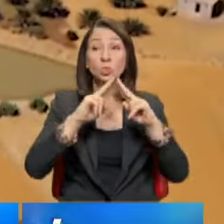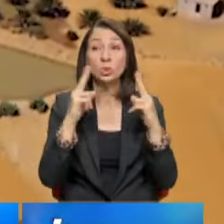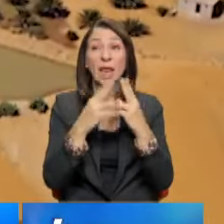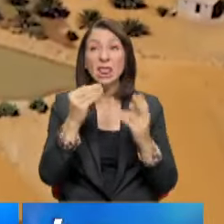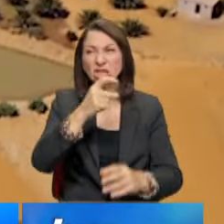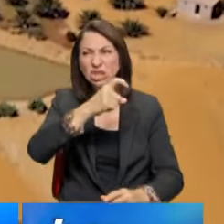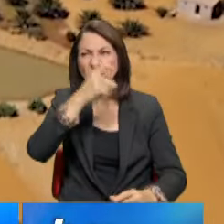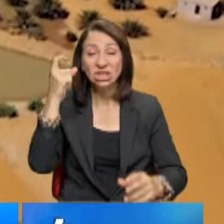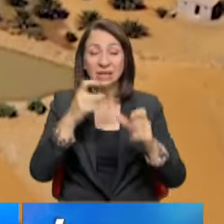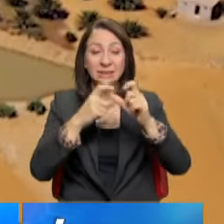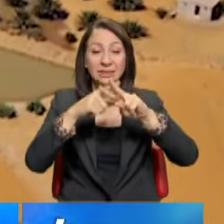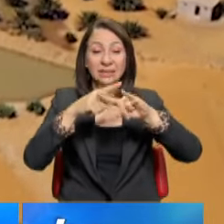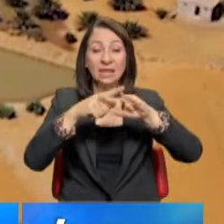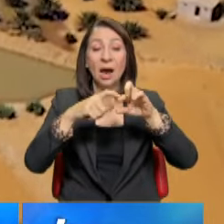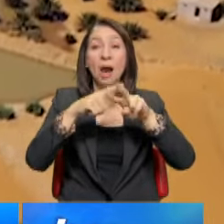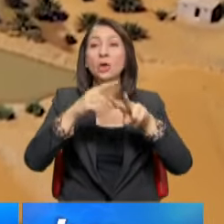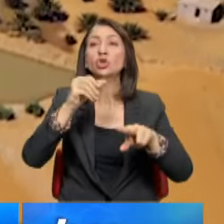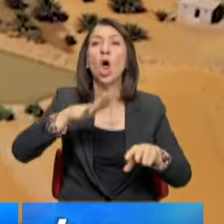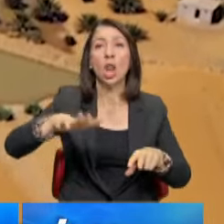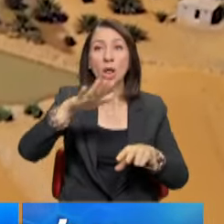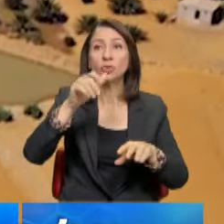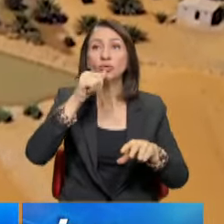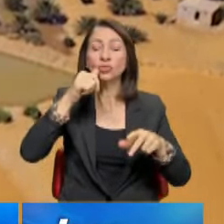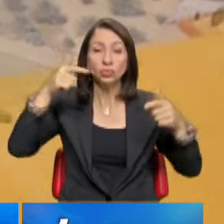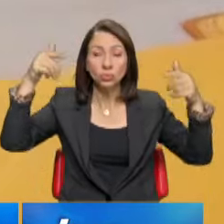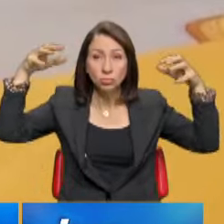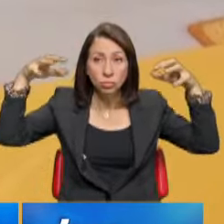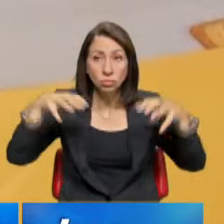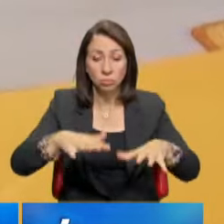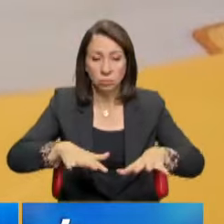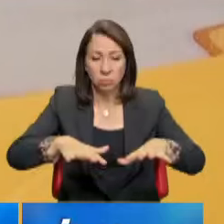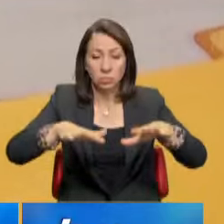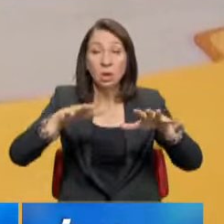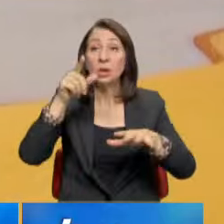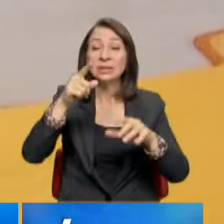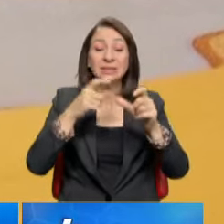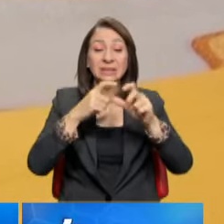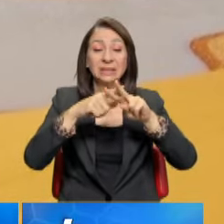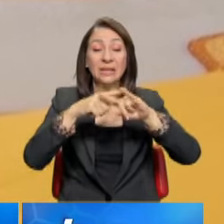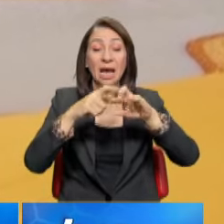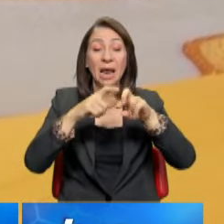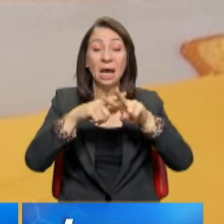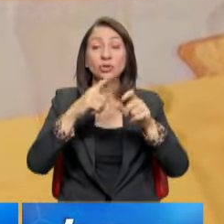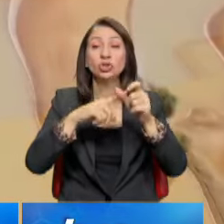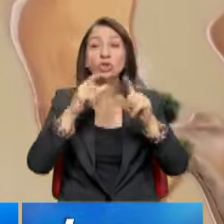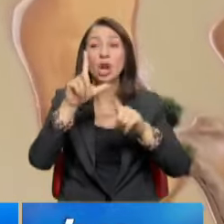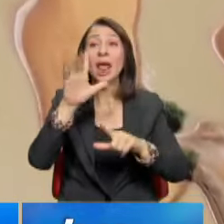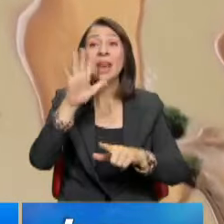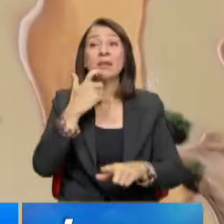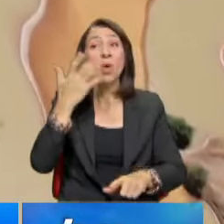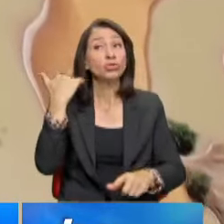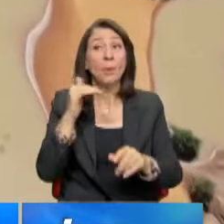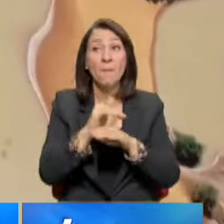Dünyanın en sıcak çölü Sahra Çölü su basan alanlarıyla birlikte havadan görüntülendi. Uzmanlar Sahra Çölü'nde benzer görüntülerin 50 yıl